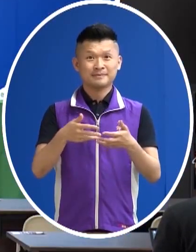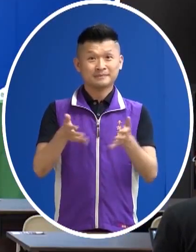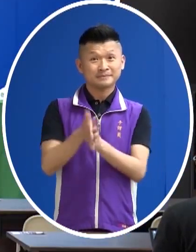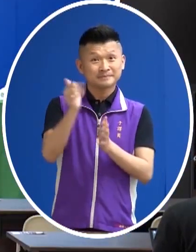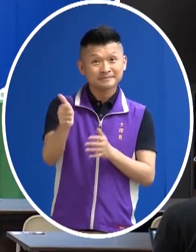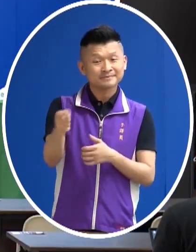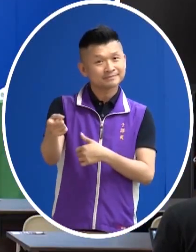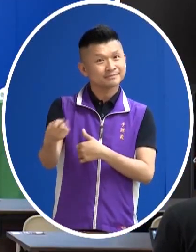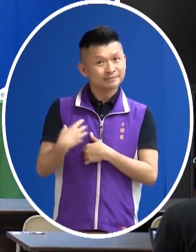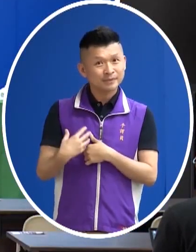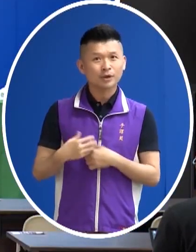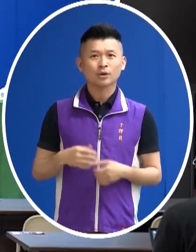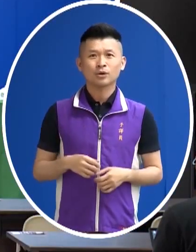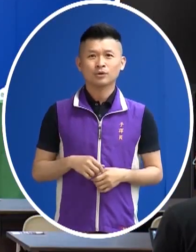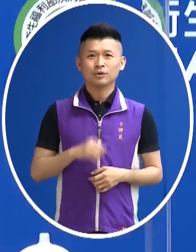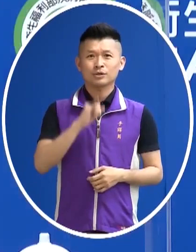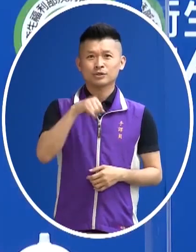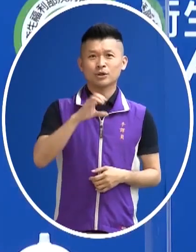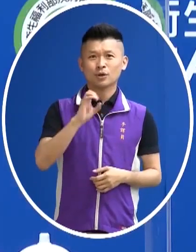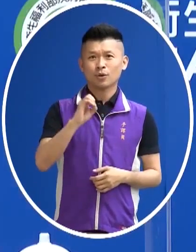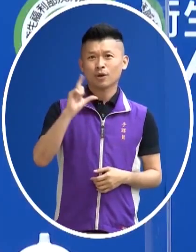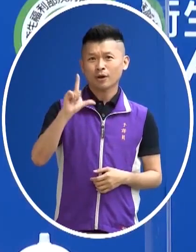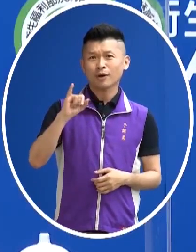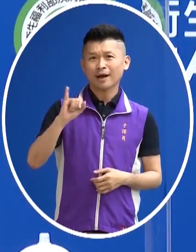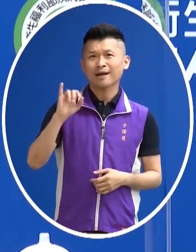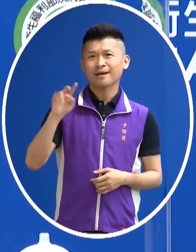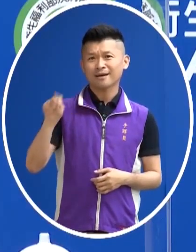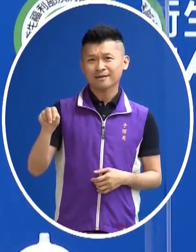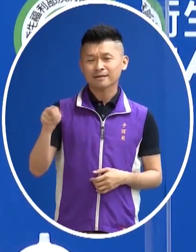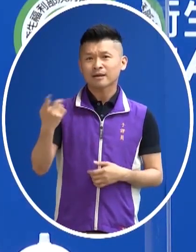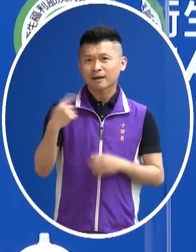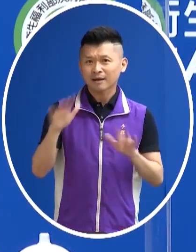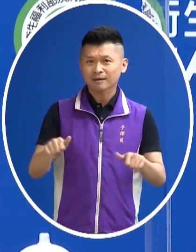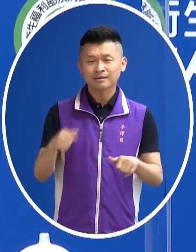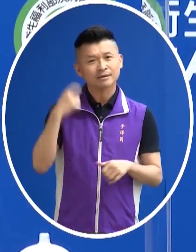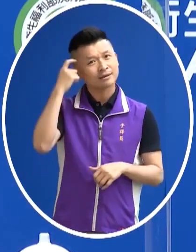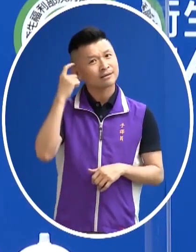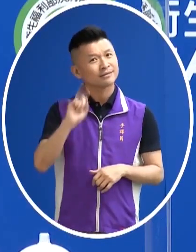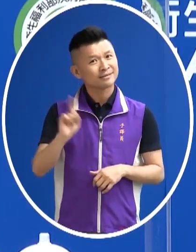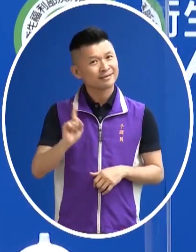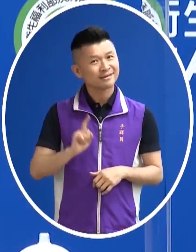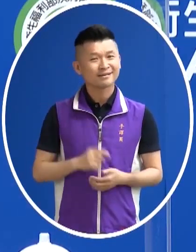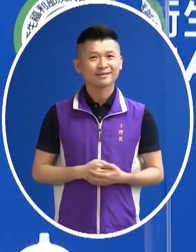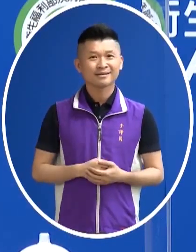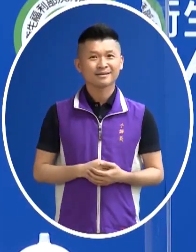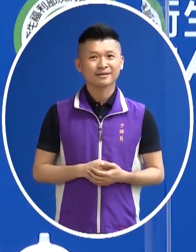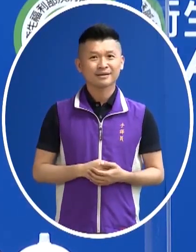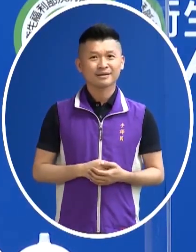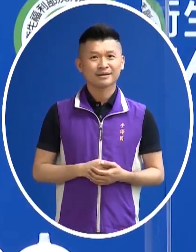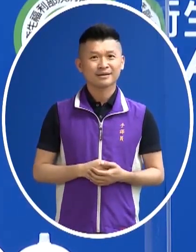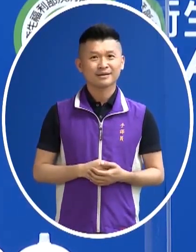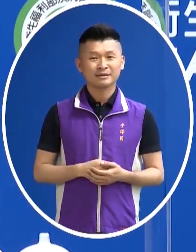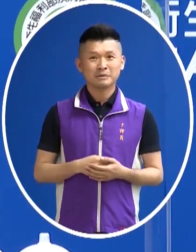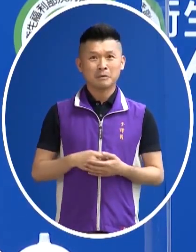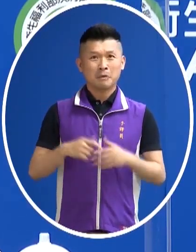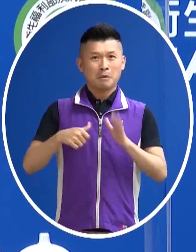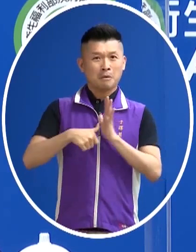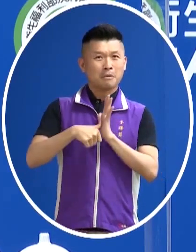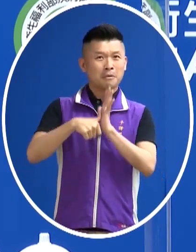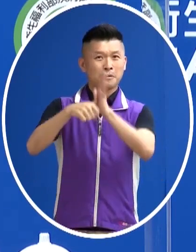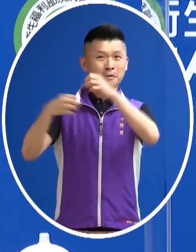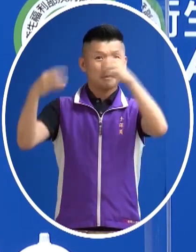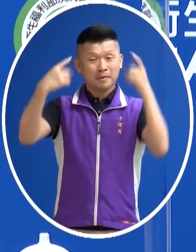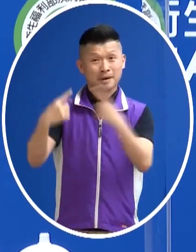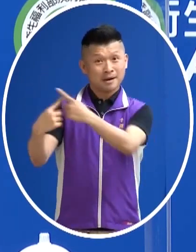说，酒令来了啦。我说酒，我说酒令来了，有这么大咖的来，哦，